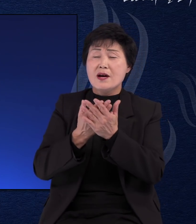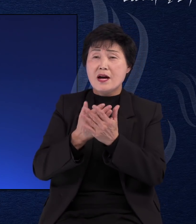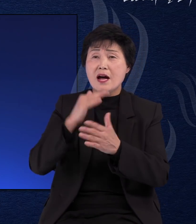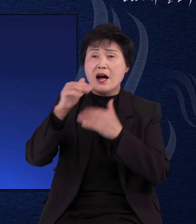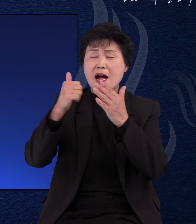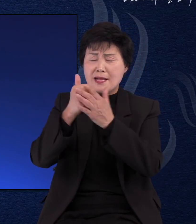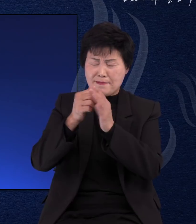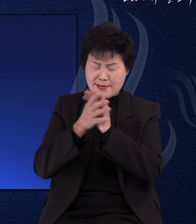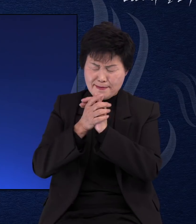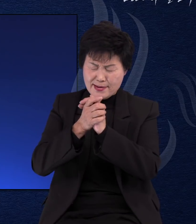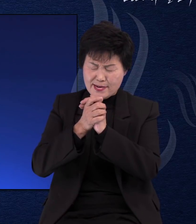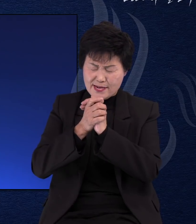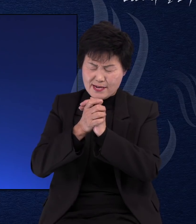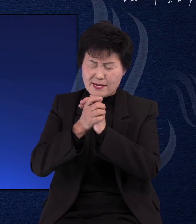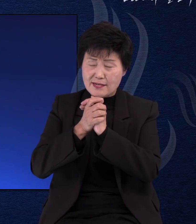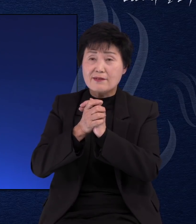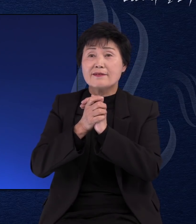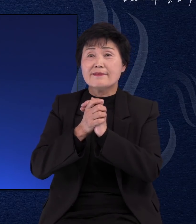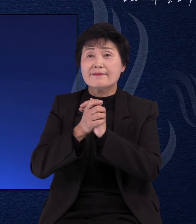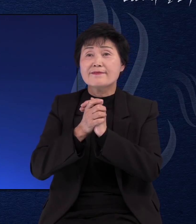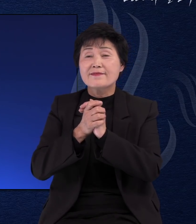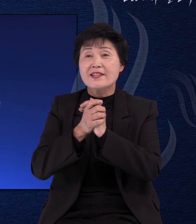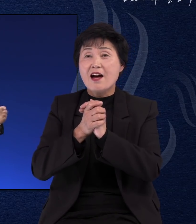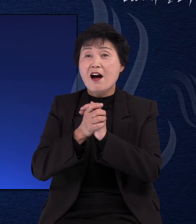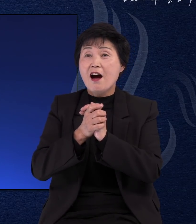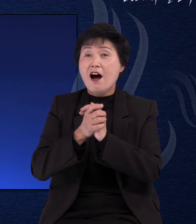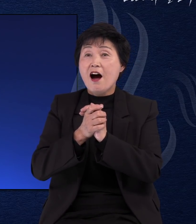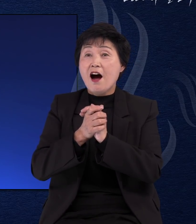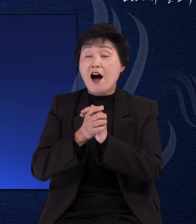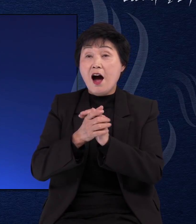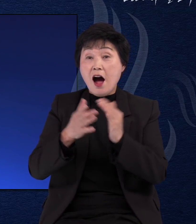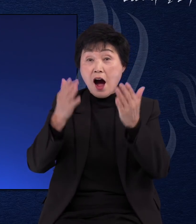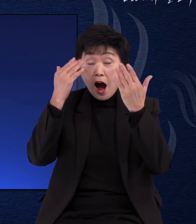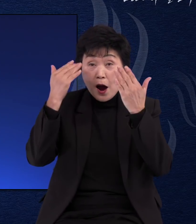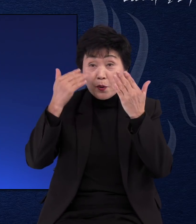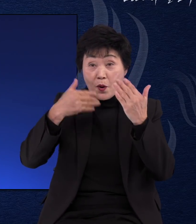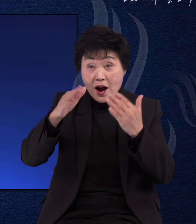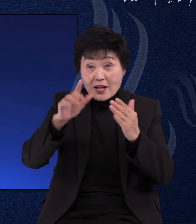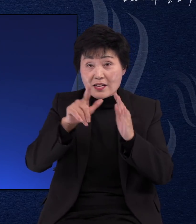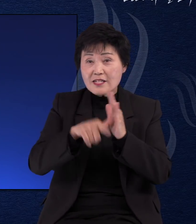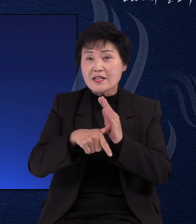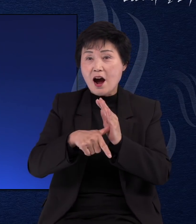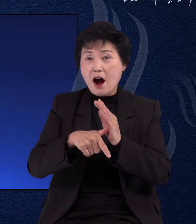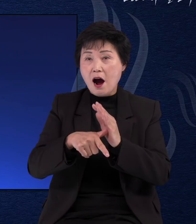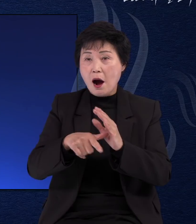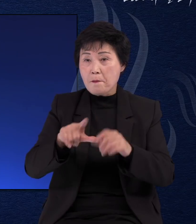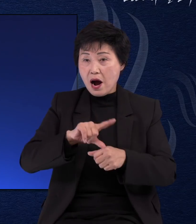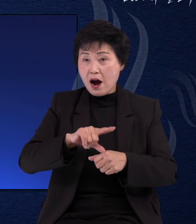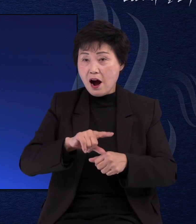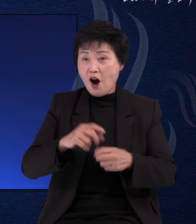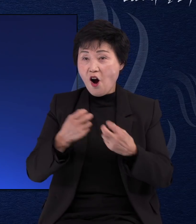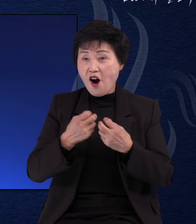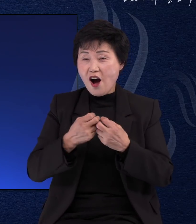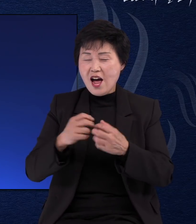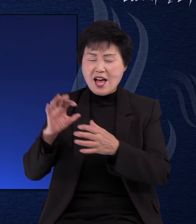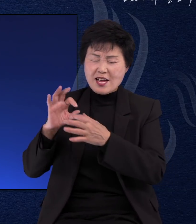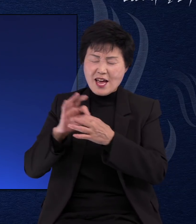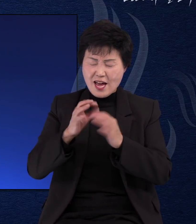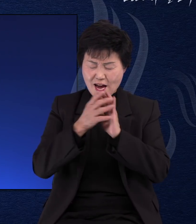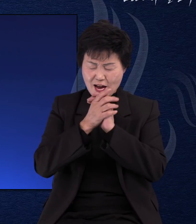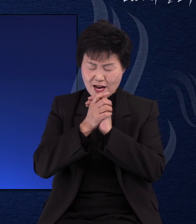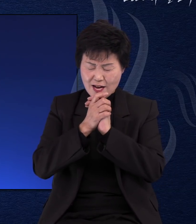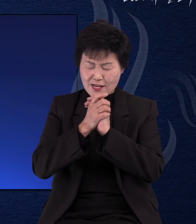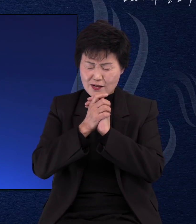앞에 부르짖기 시작을 합니다. 시간이 학교 가는 시간은 숫째 늦었고 계속 통성으로 기도를 하는데 눈물이